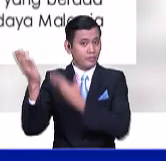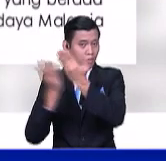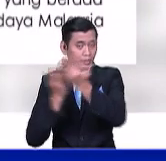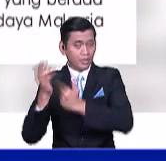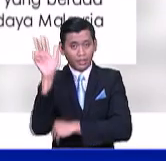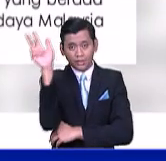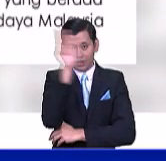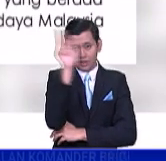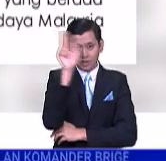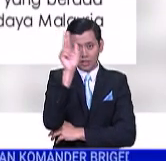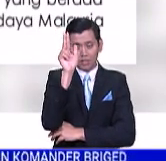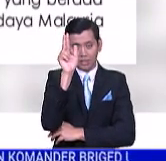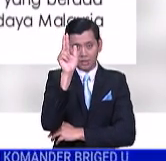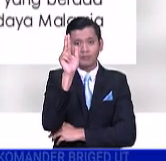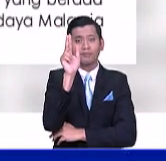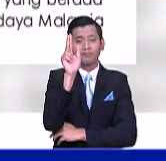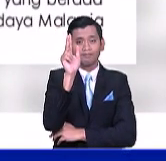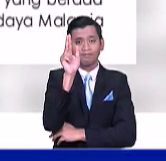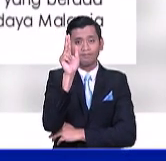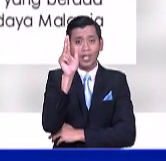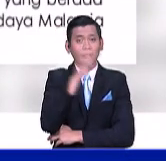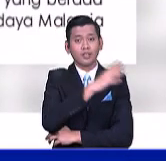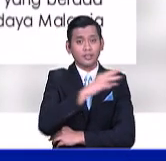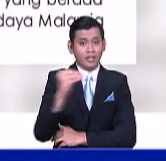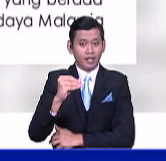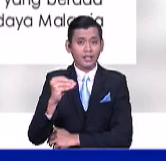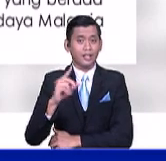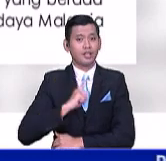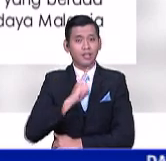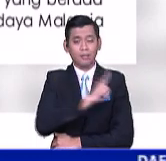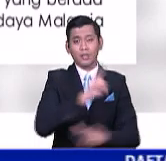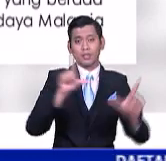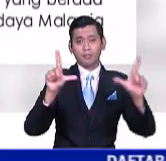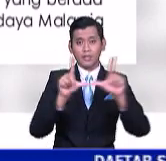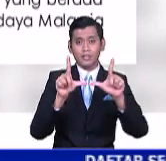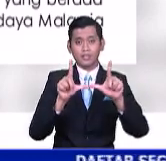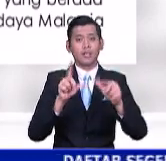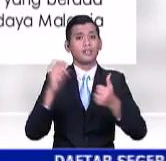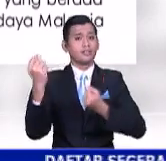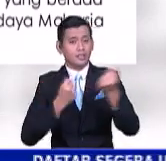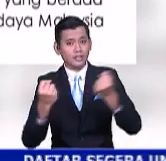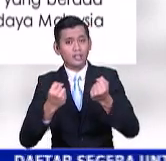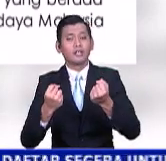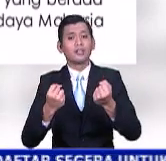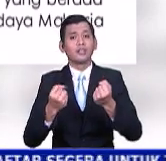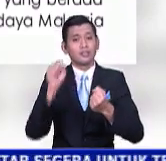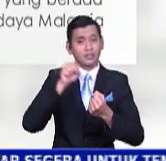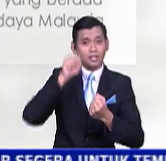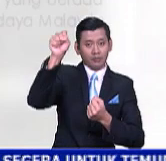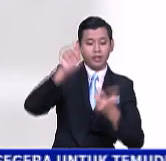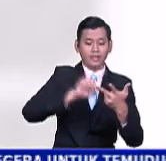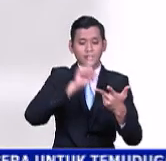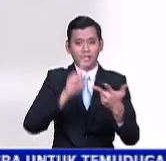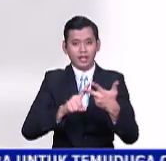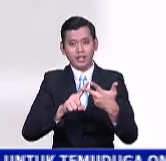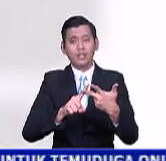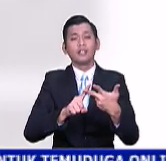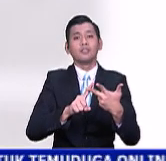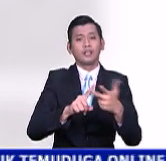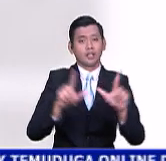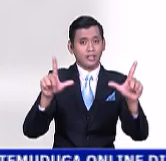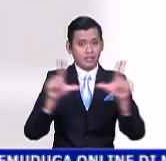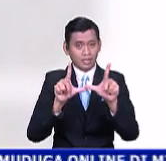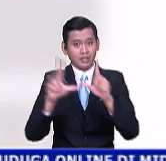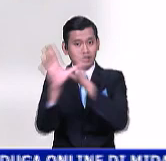agency pengangkutan awam Tarra epid serta lembaga pelaksanaan kendaraan perdagangan l tiket Sabah dan etiket Rawa